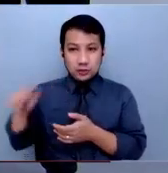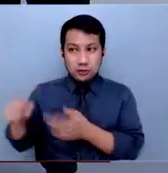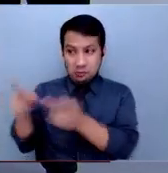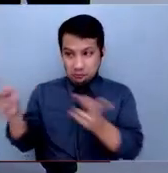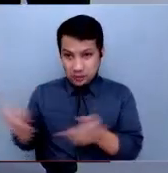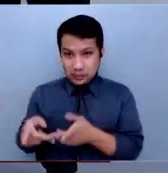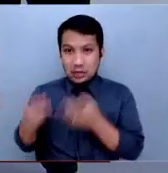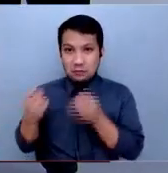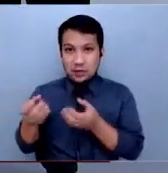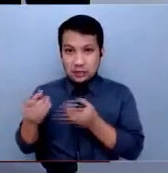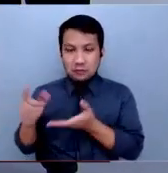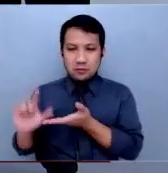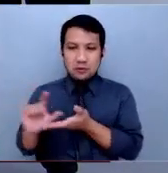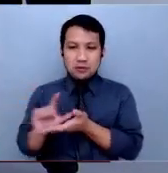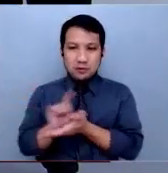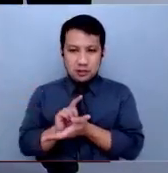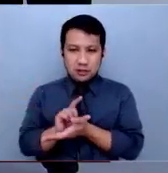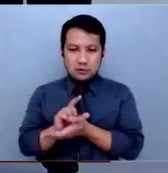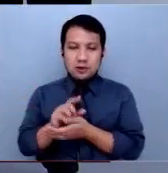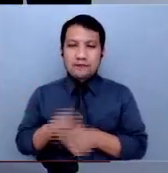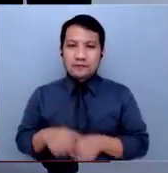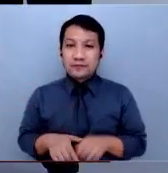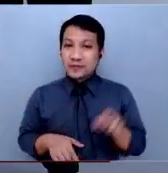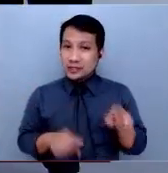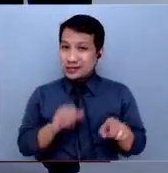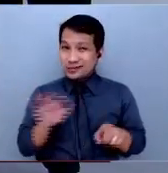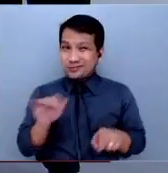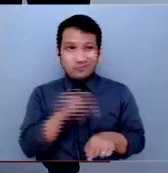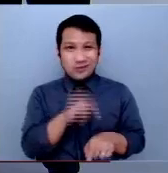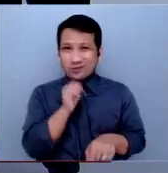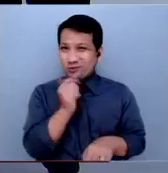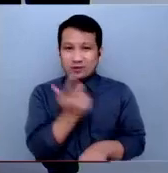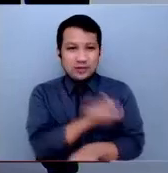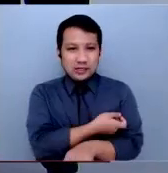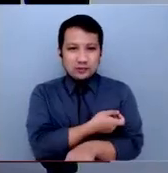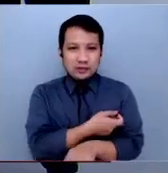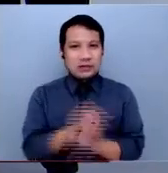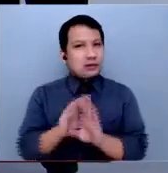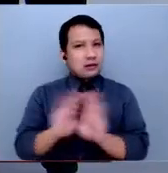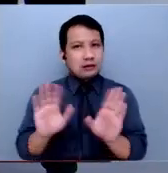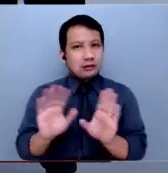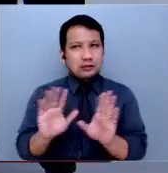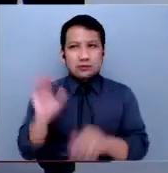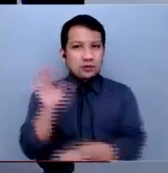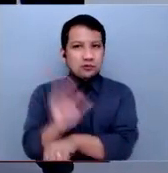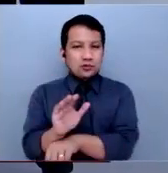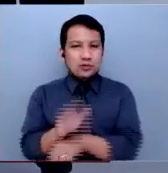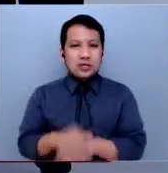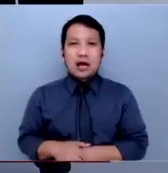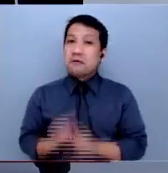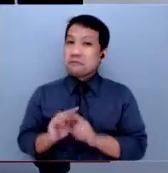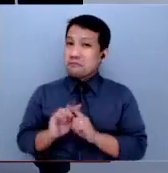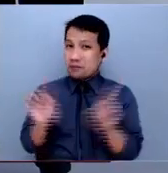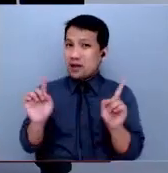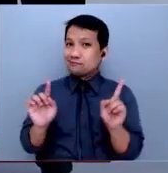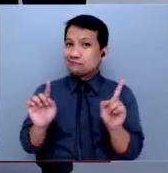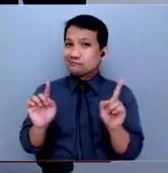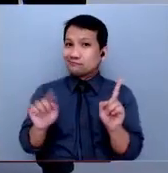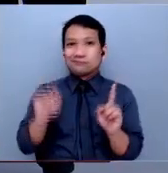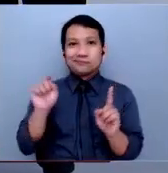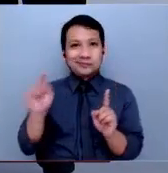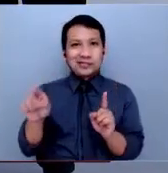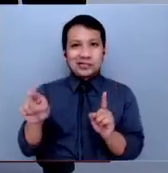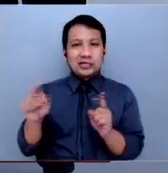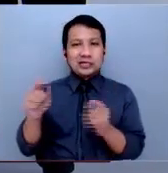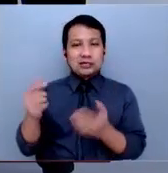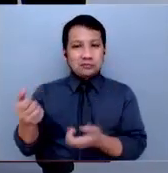mga LGU. Kung ayaw nila magpabakuna, hindi po pwedeng pilitin. Yun lang, kailangan nang mag-submit